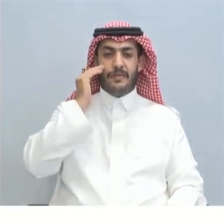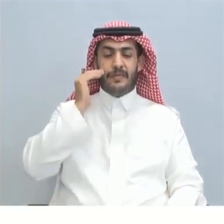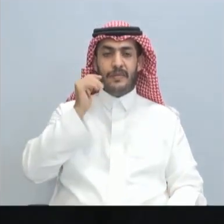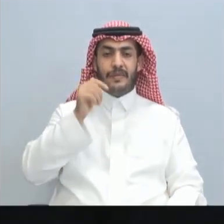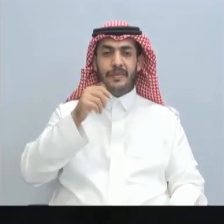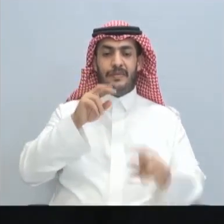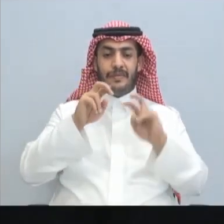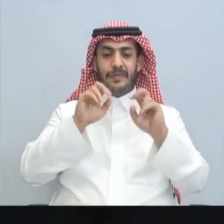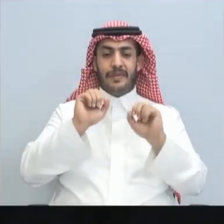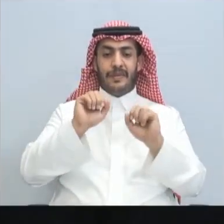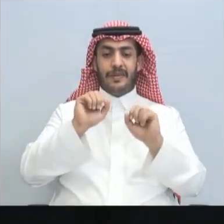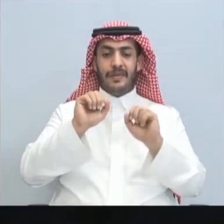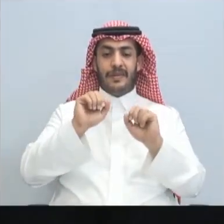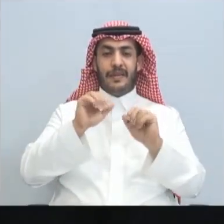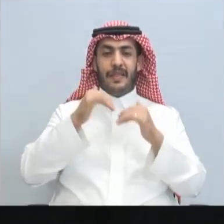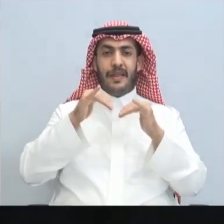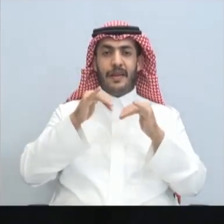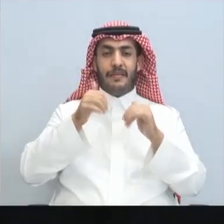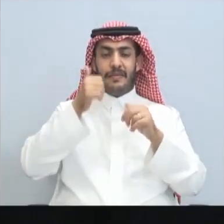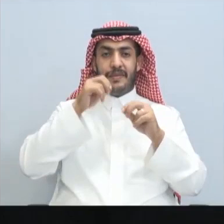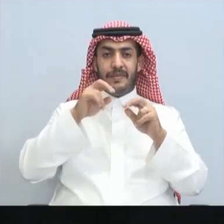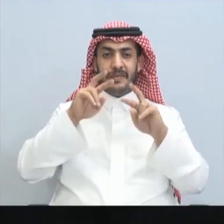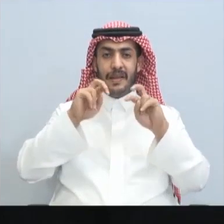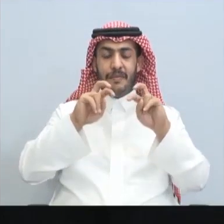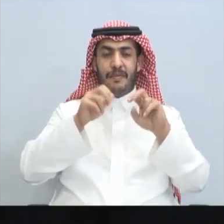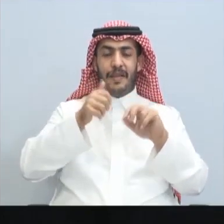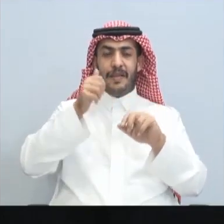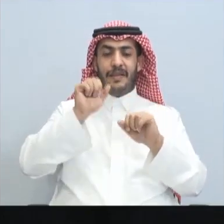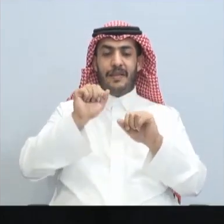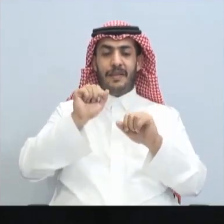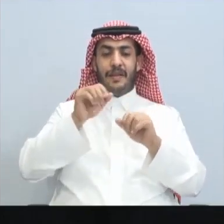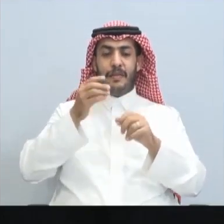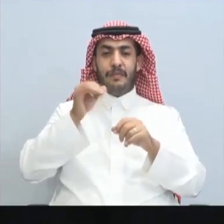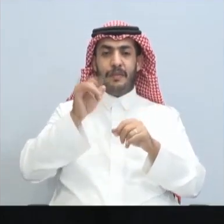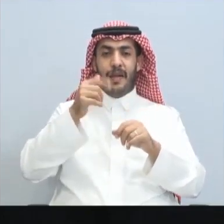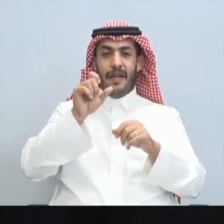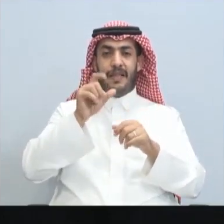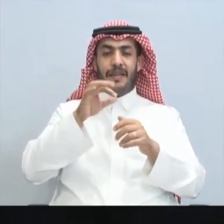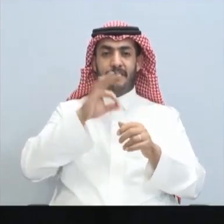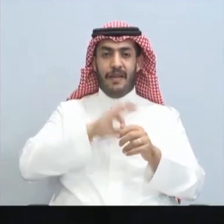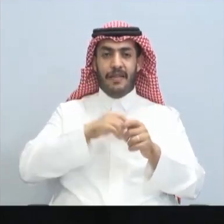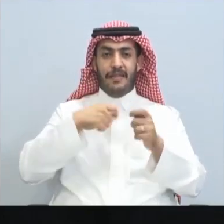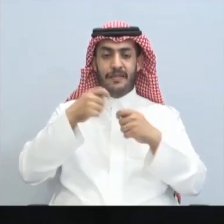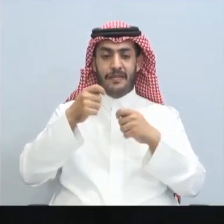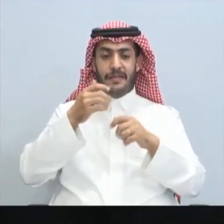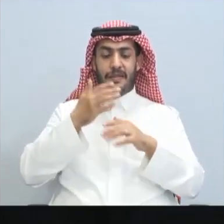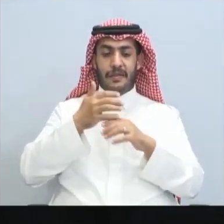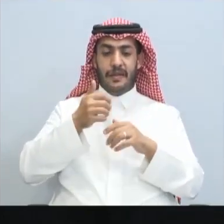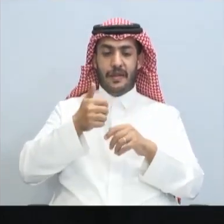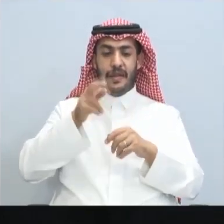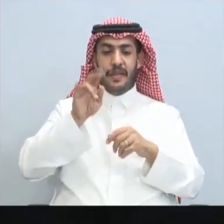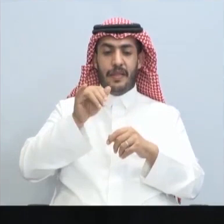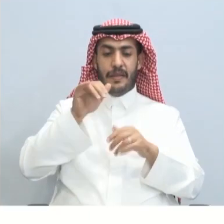دعونا نتعرف على طريقه الاستكشاف عن المعادن الاقتصاديه يتم